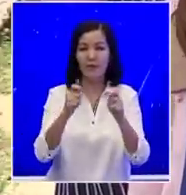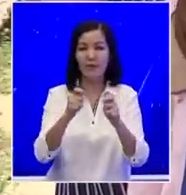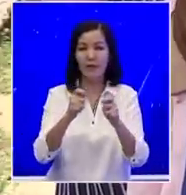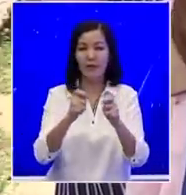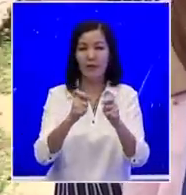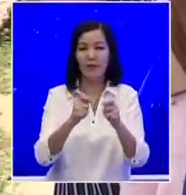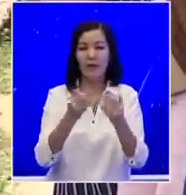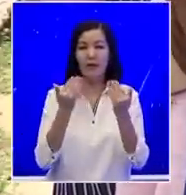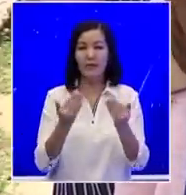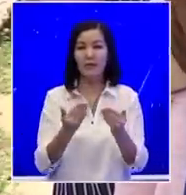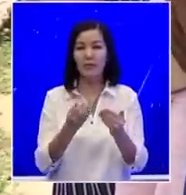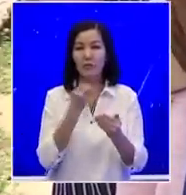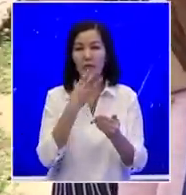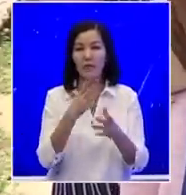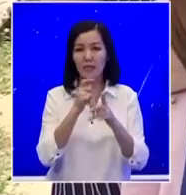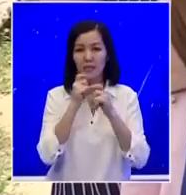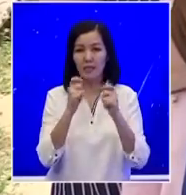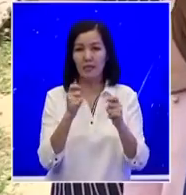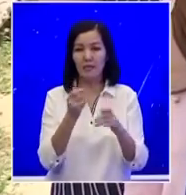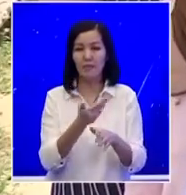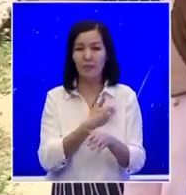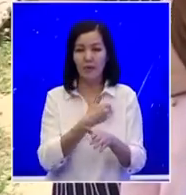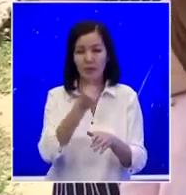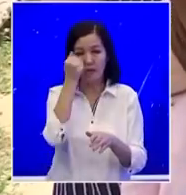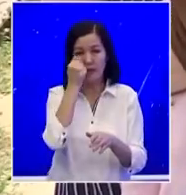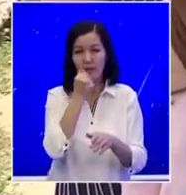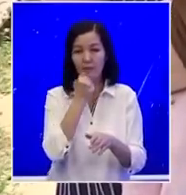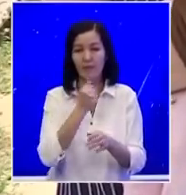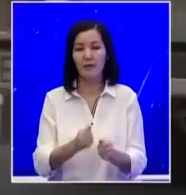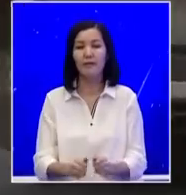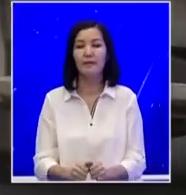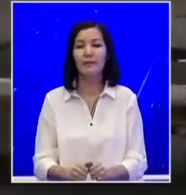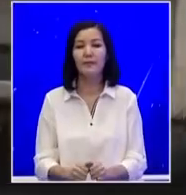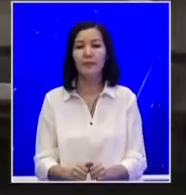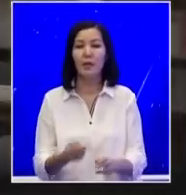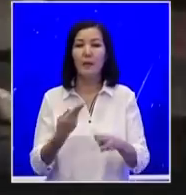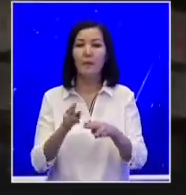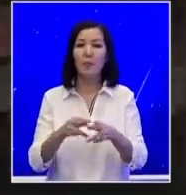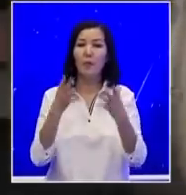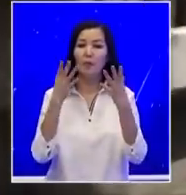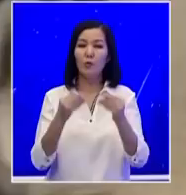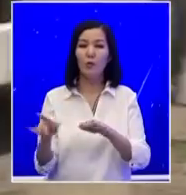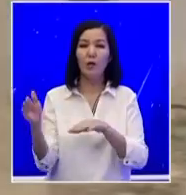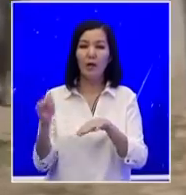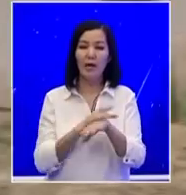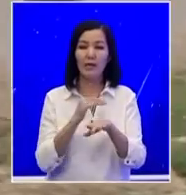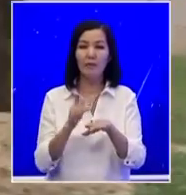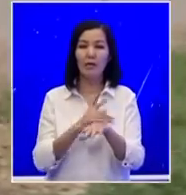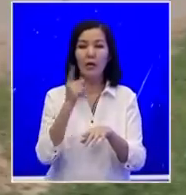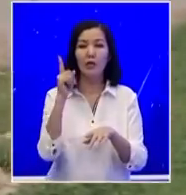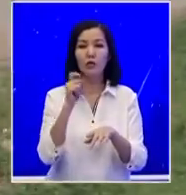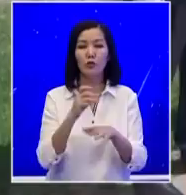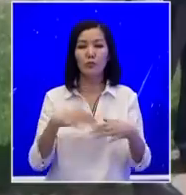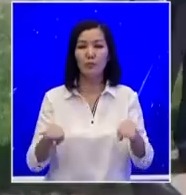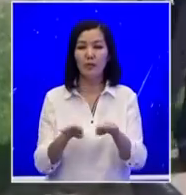мінекей ниетін білдіріп жатыр. Алла разы болсын дейміз ол кісіге. Бұл күні қайырымдылыққа арналған 101-дей